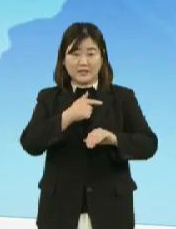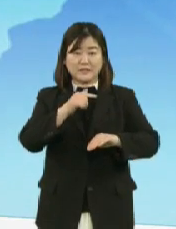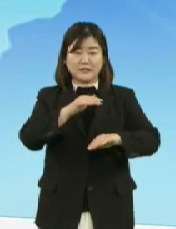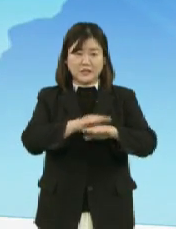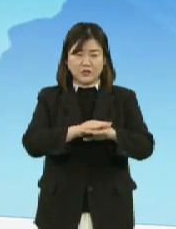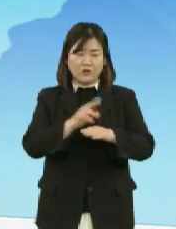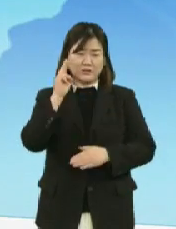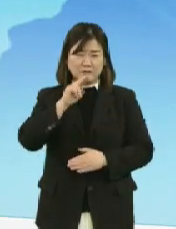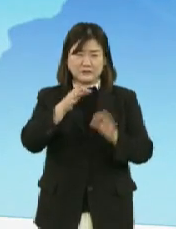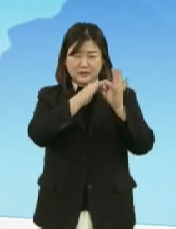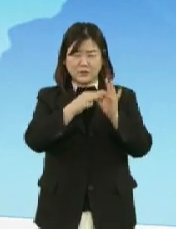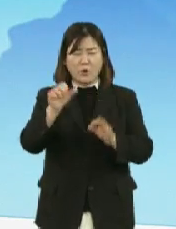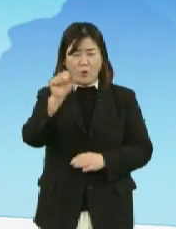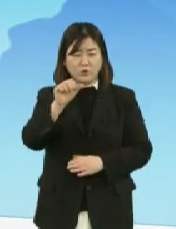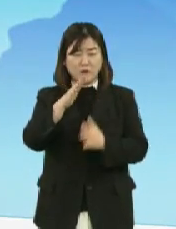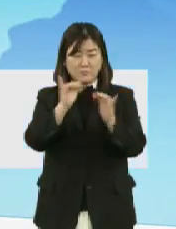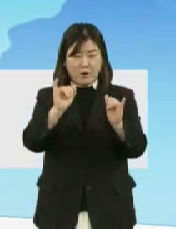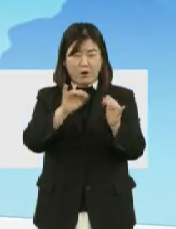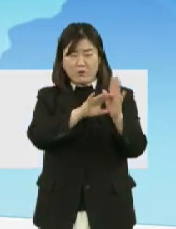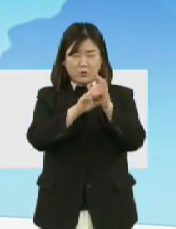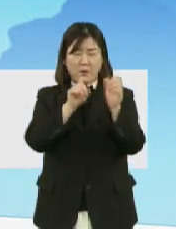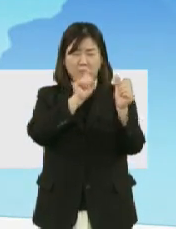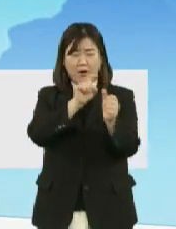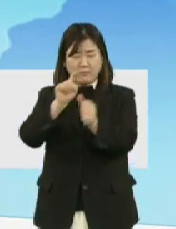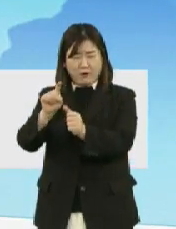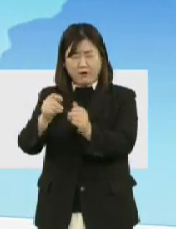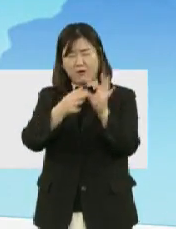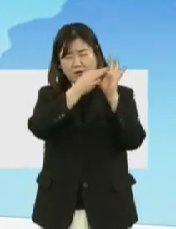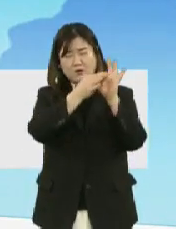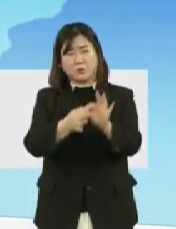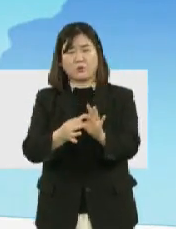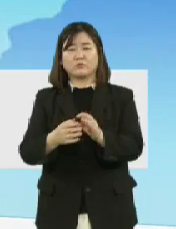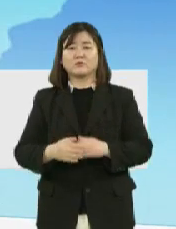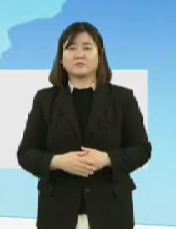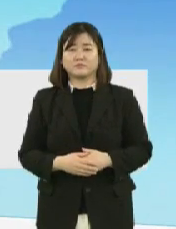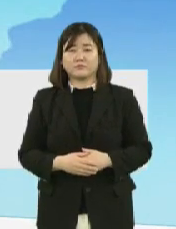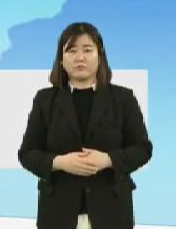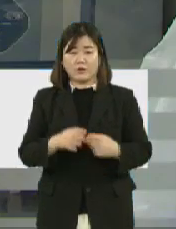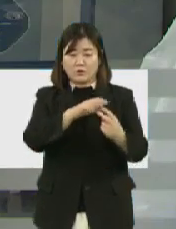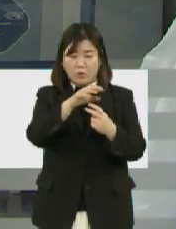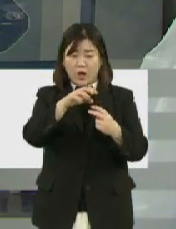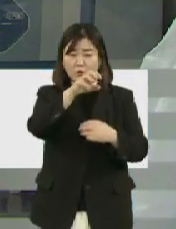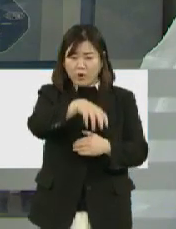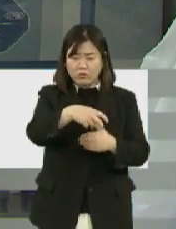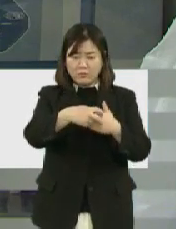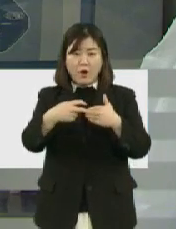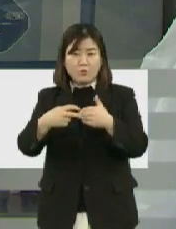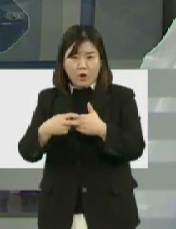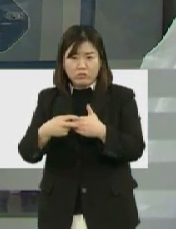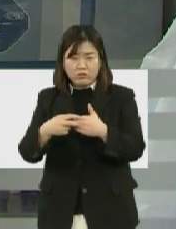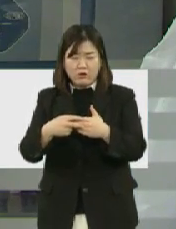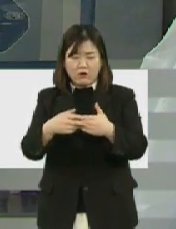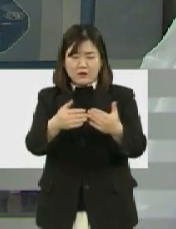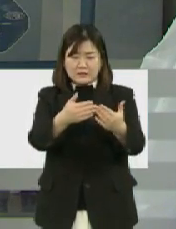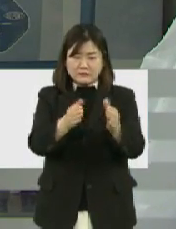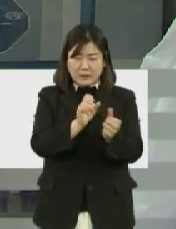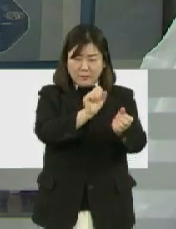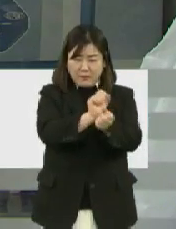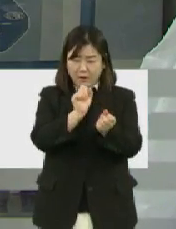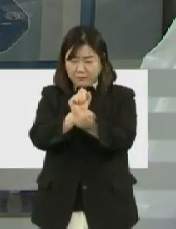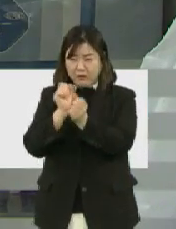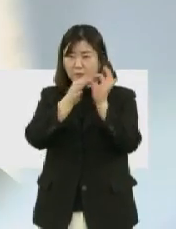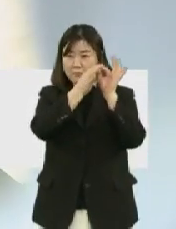대전에서 이틀 연속 o 1000명이 넘는 코로나 일고 신규 확진 자가 나왔습니다 요양원과 요양병원에서 집단 감염이